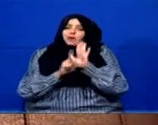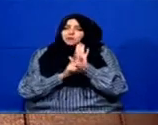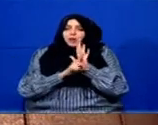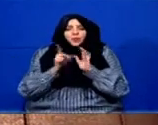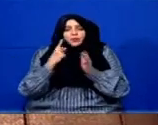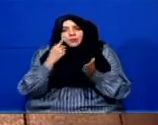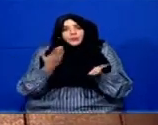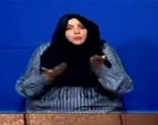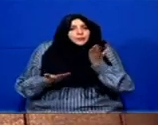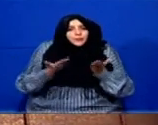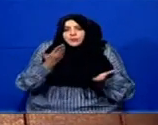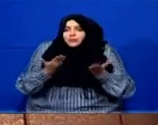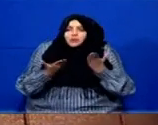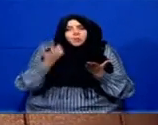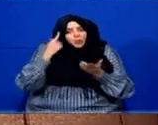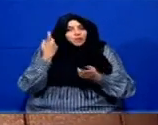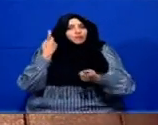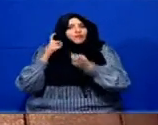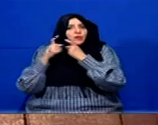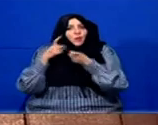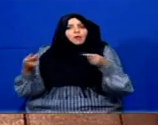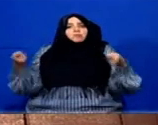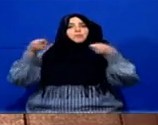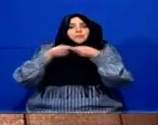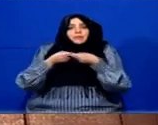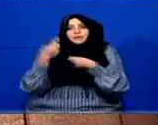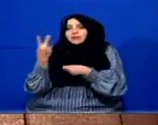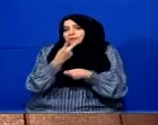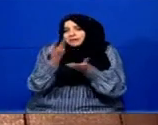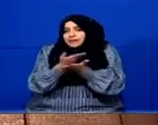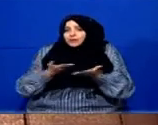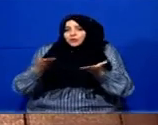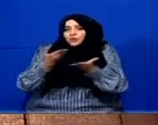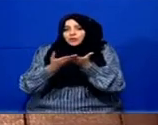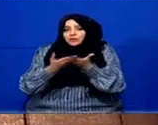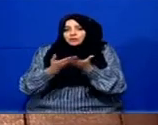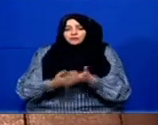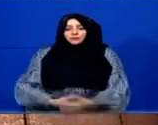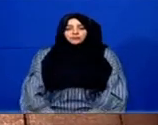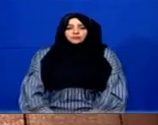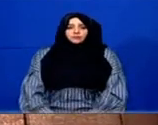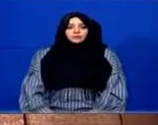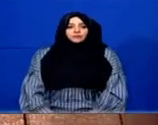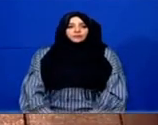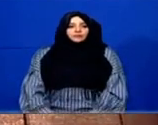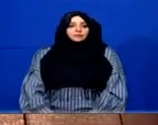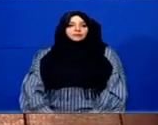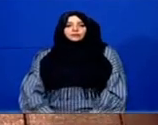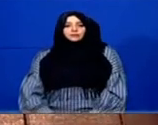الذي يقدر المساله وهو الذي يفتي لكم بشان هذا الطلاق